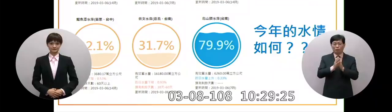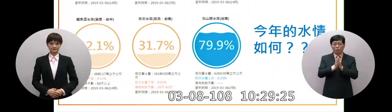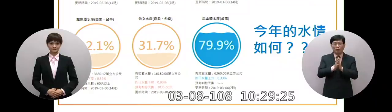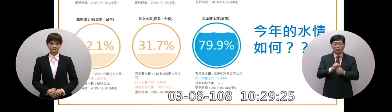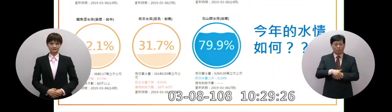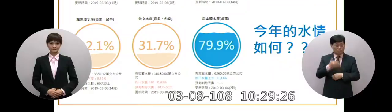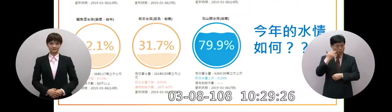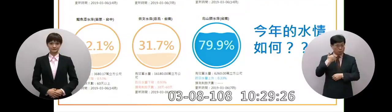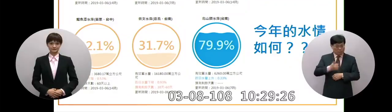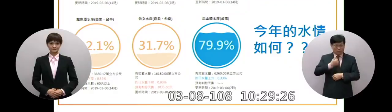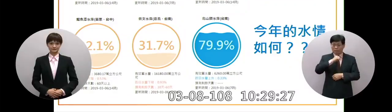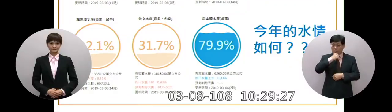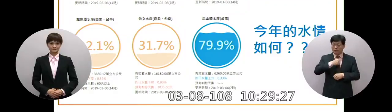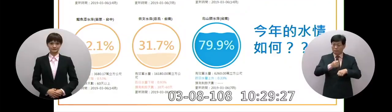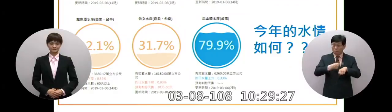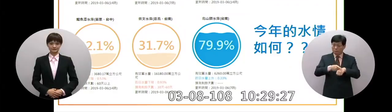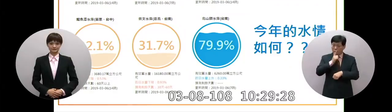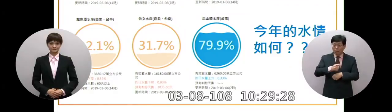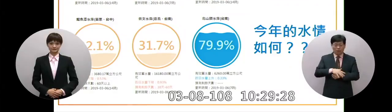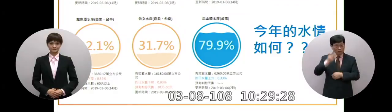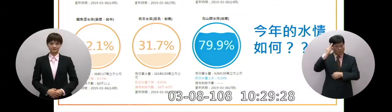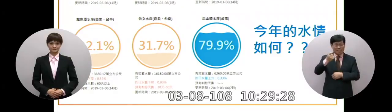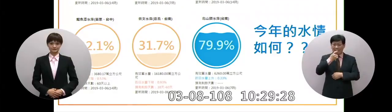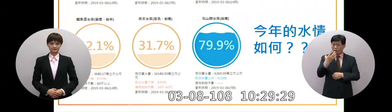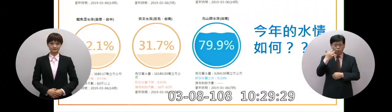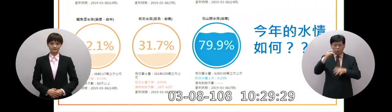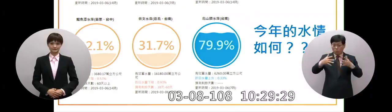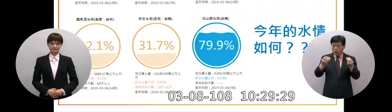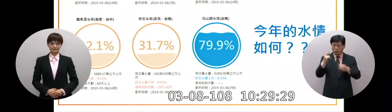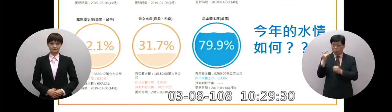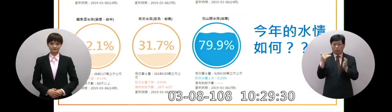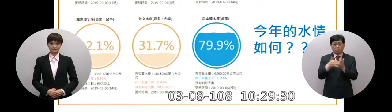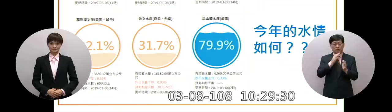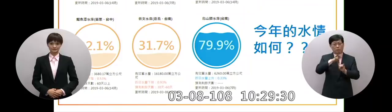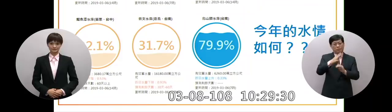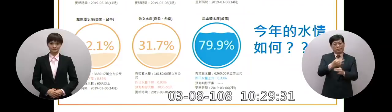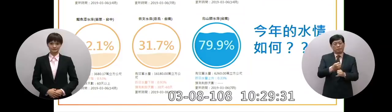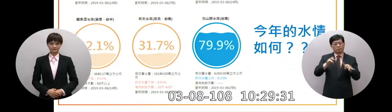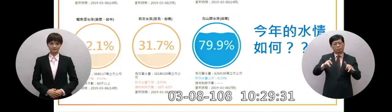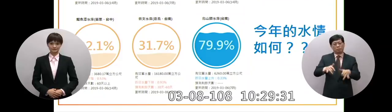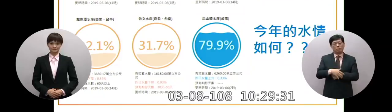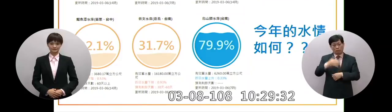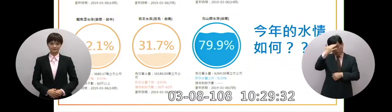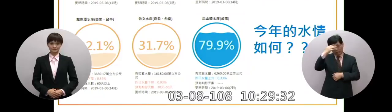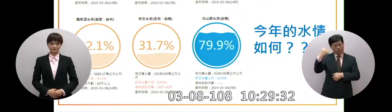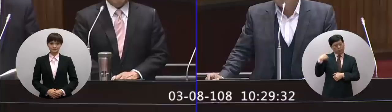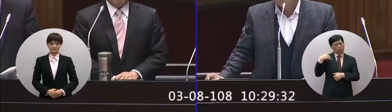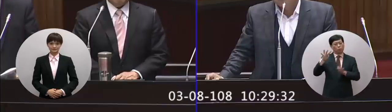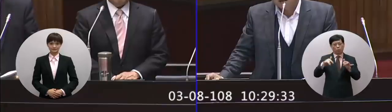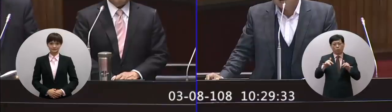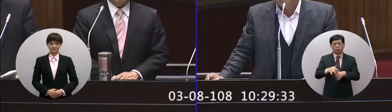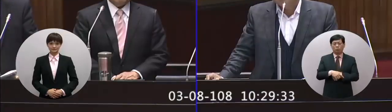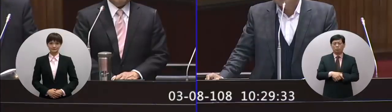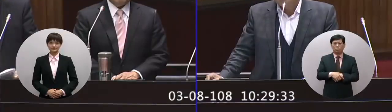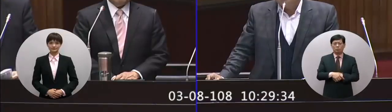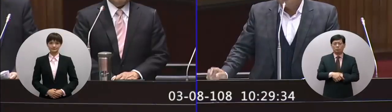司，如果台湾话在讲的讲头家呐无落雨，都要等到清明啊啦。哦，那还好，昨天下雨了。